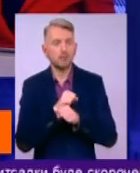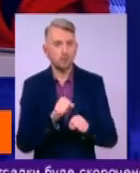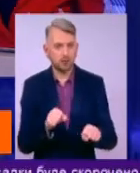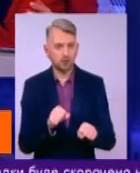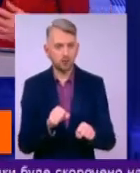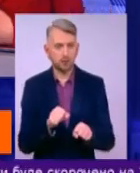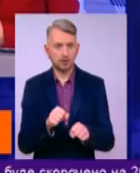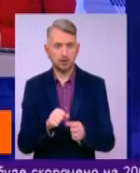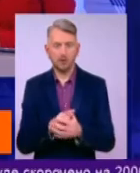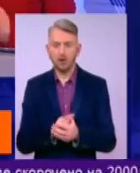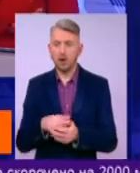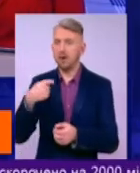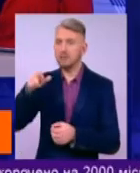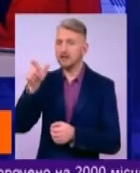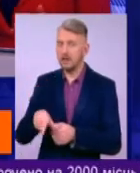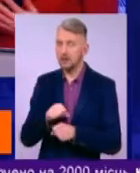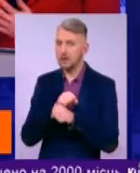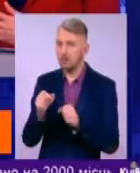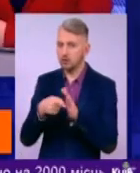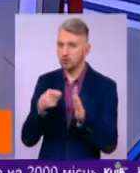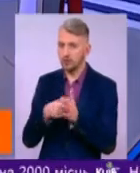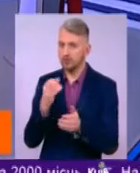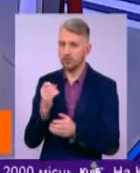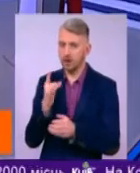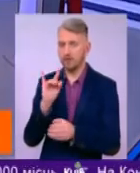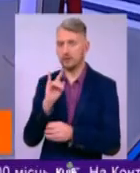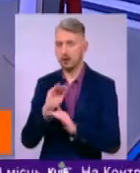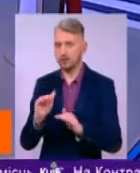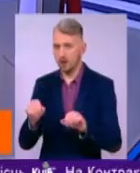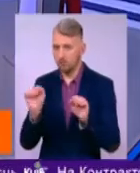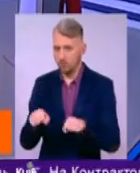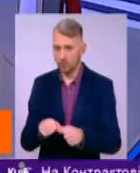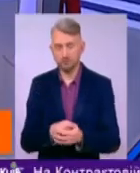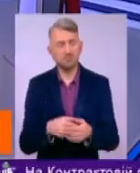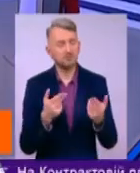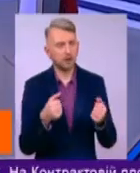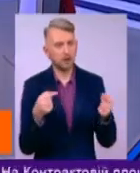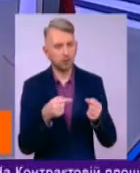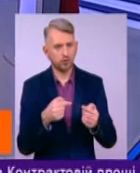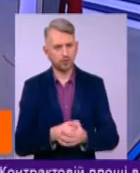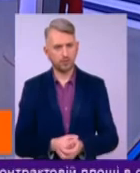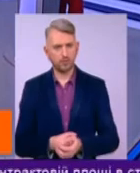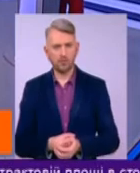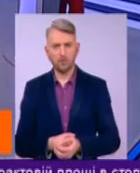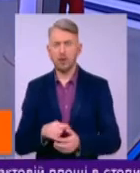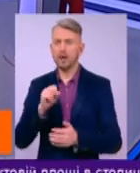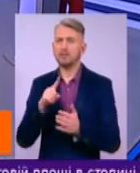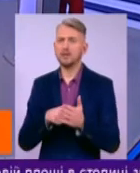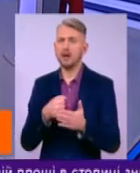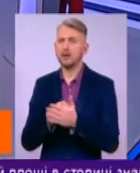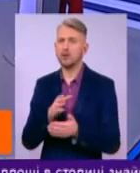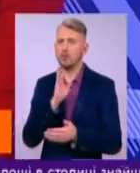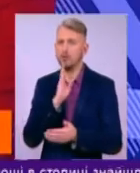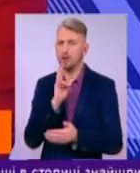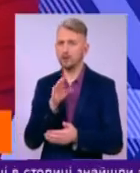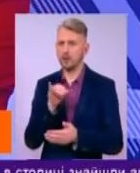міжнародним... У нас президента не можна допитувати ще раз, а дітей можна. Скажіть, будь ласка, так, питання до пані Наталі.